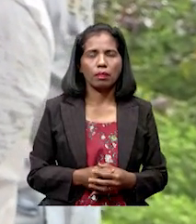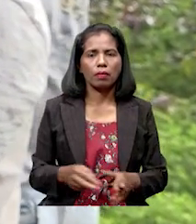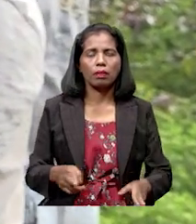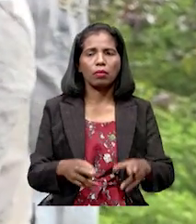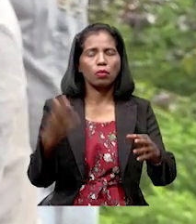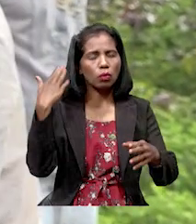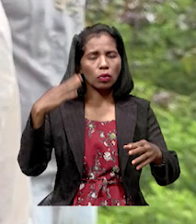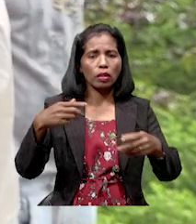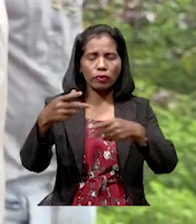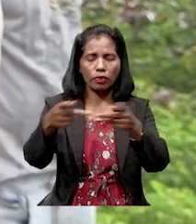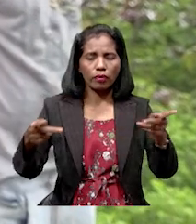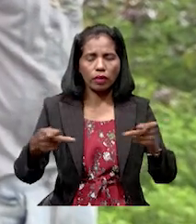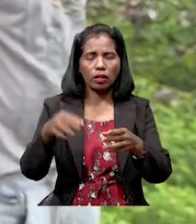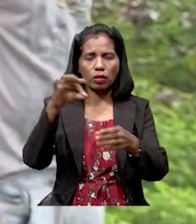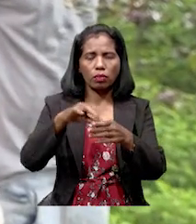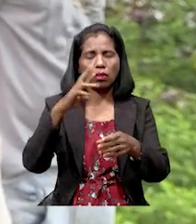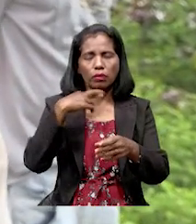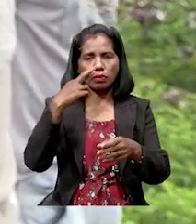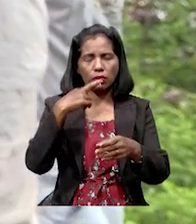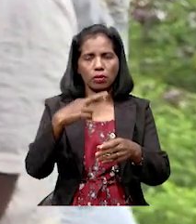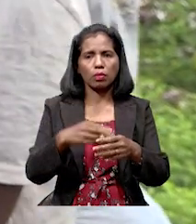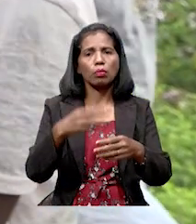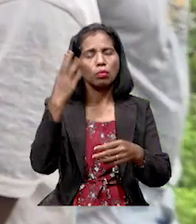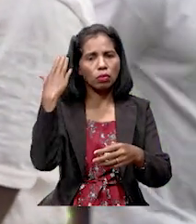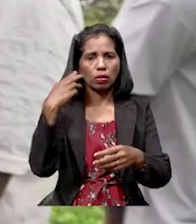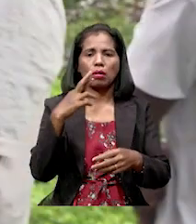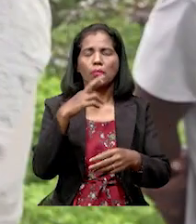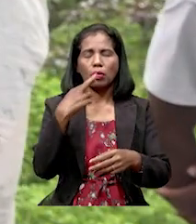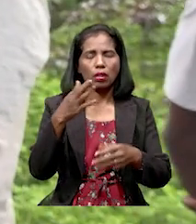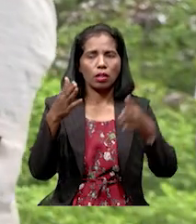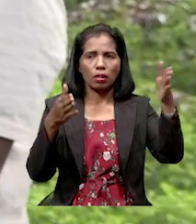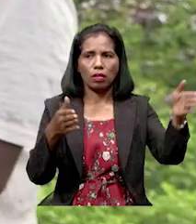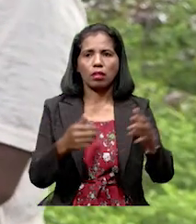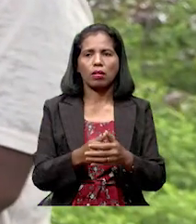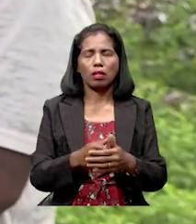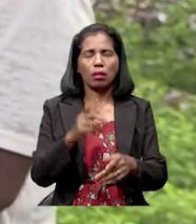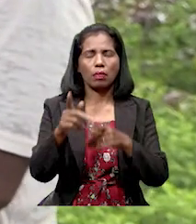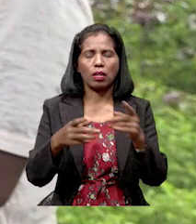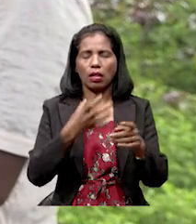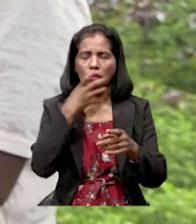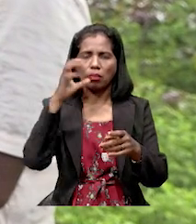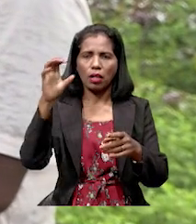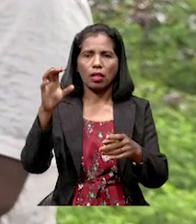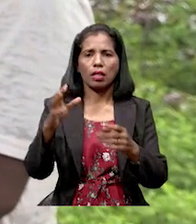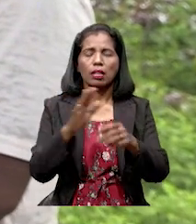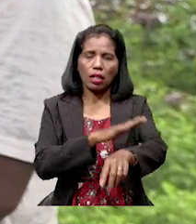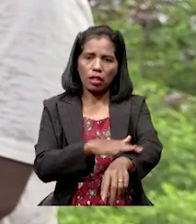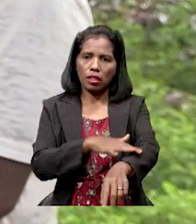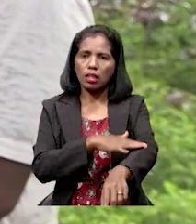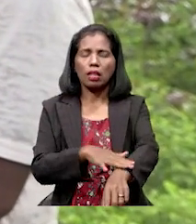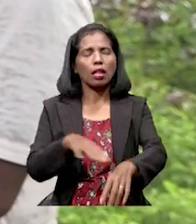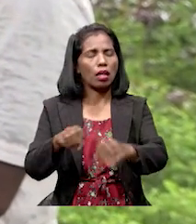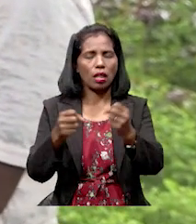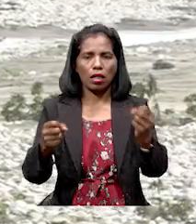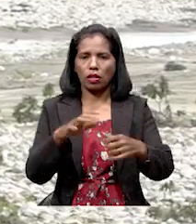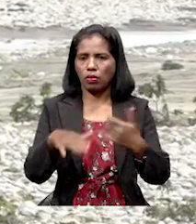ne no estraga komunidi ne to sane san aimanas o aidila o batar batirak ne